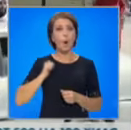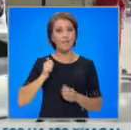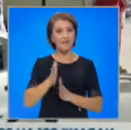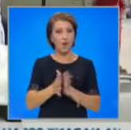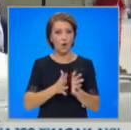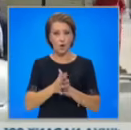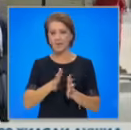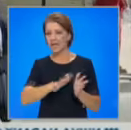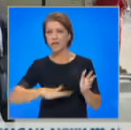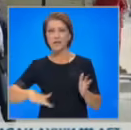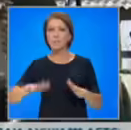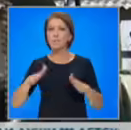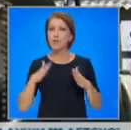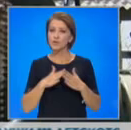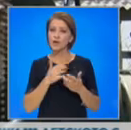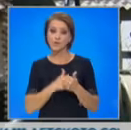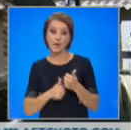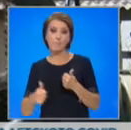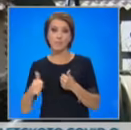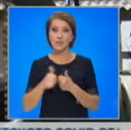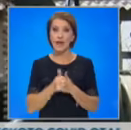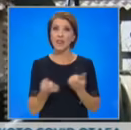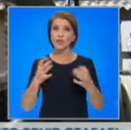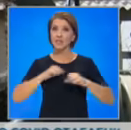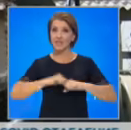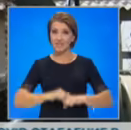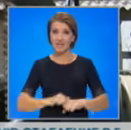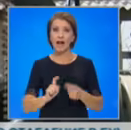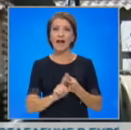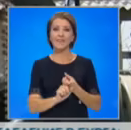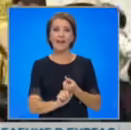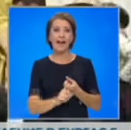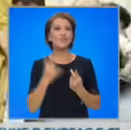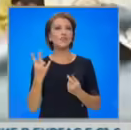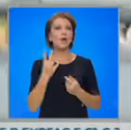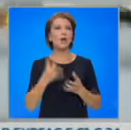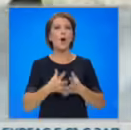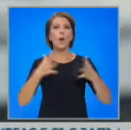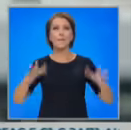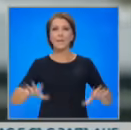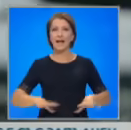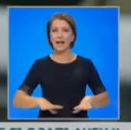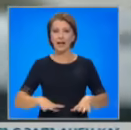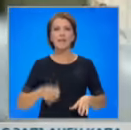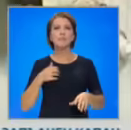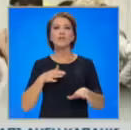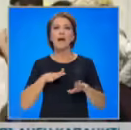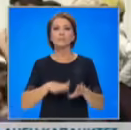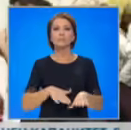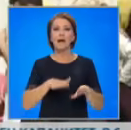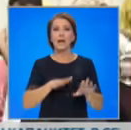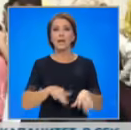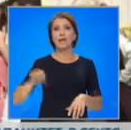им ще бъде сред приоритетите на новата власт. В Кандахар, вторият по големина град в Афганистан, беше проведен парад на победата.